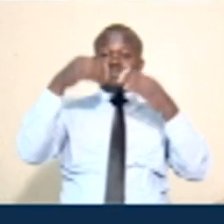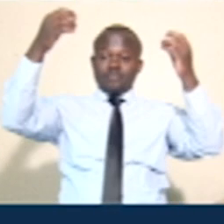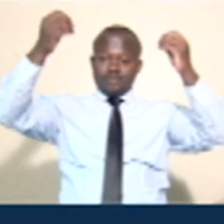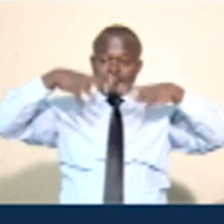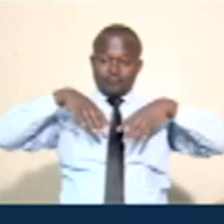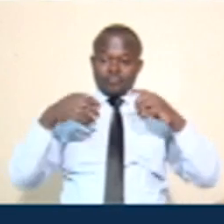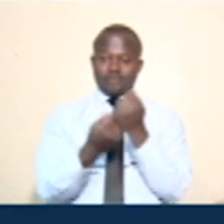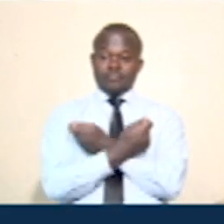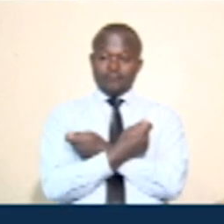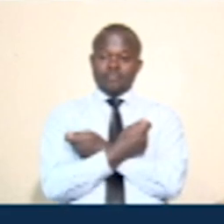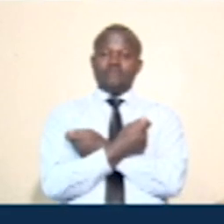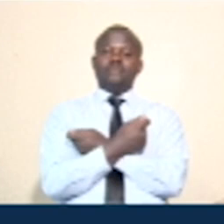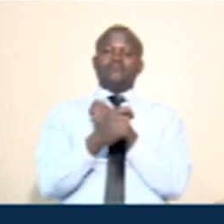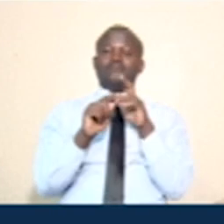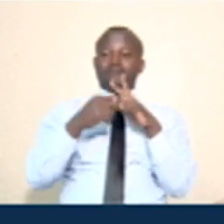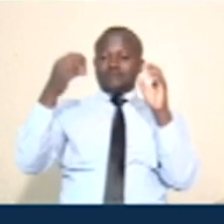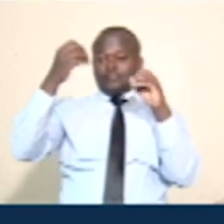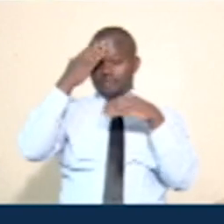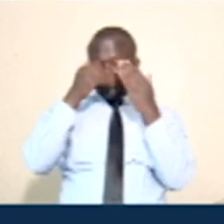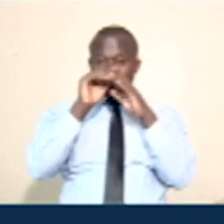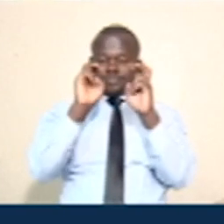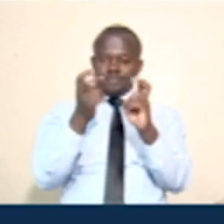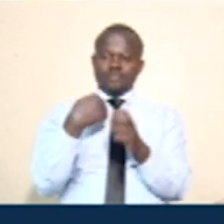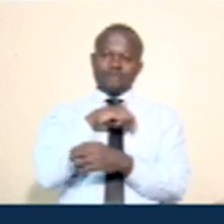hari impinduka zatangiye kwigaragaza kubera ko